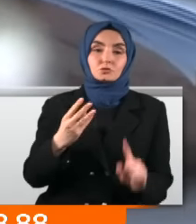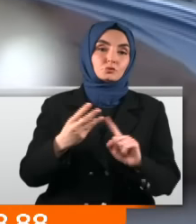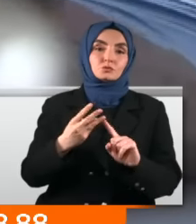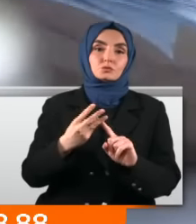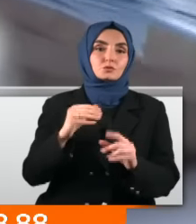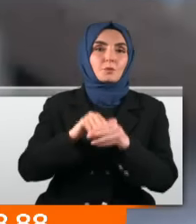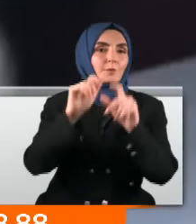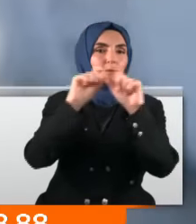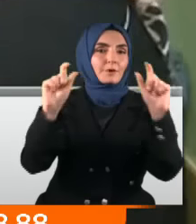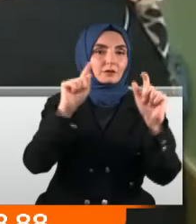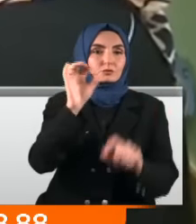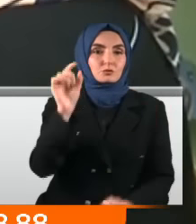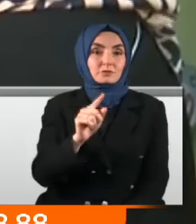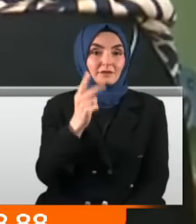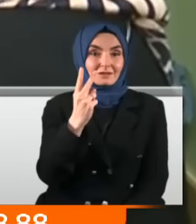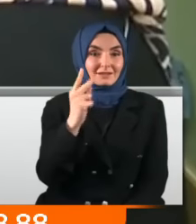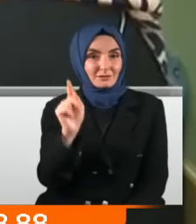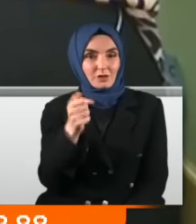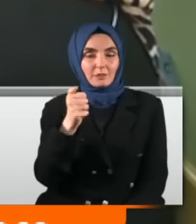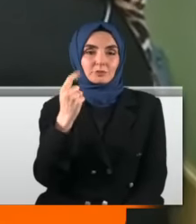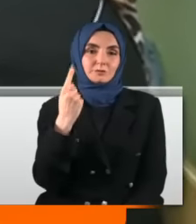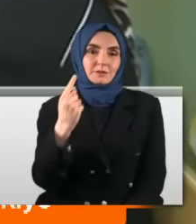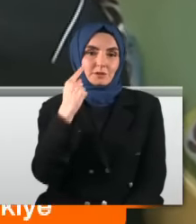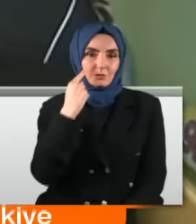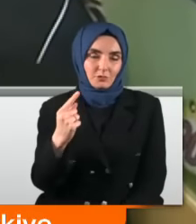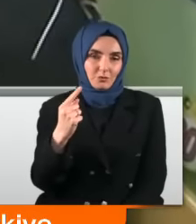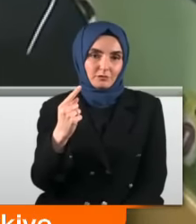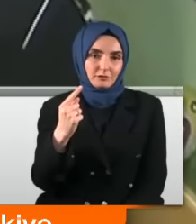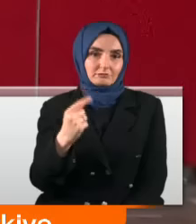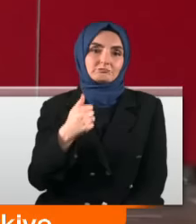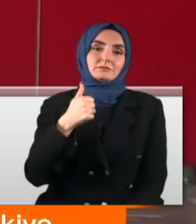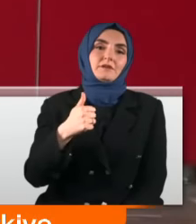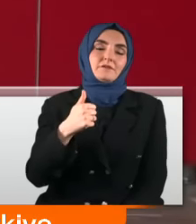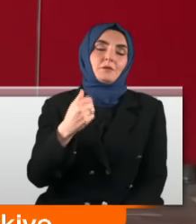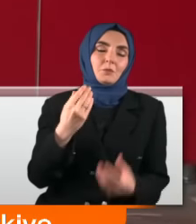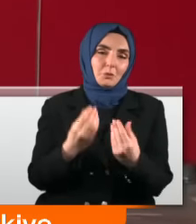parti %2,61 oy oranıyla yeniden refah oldu.